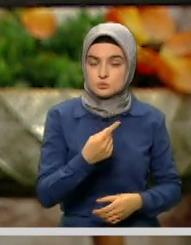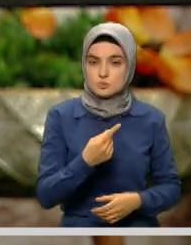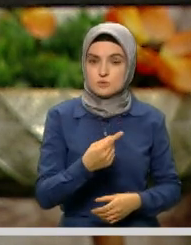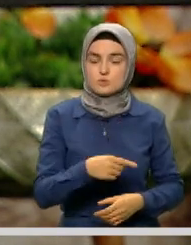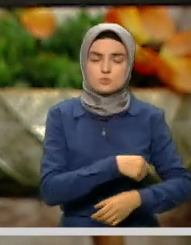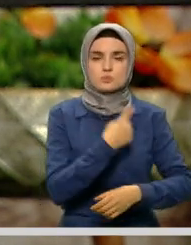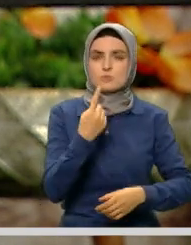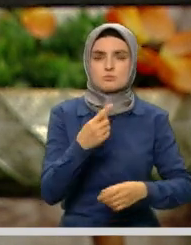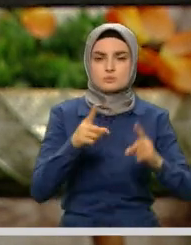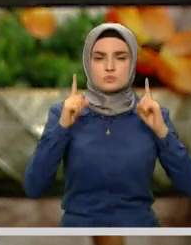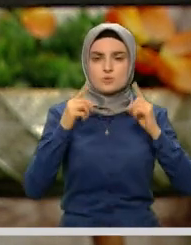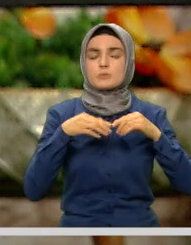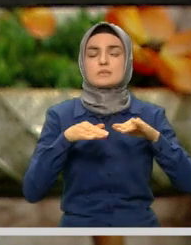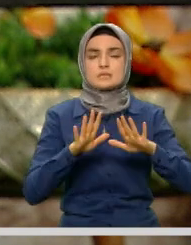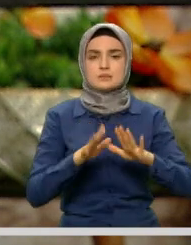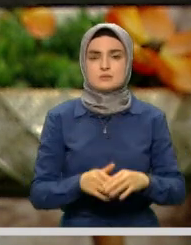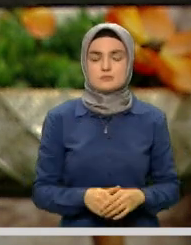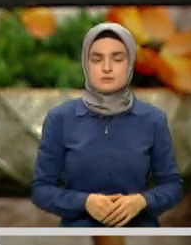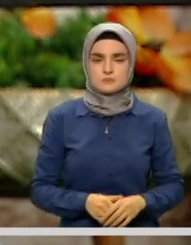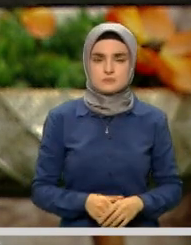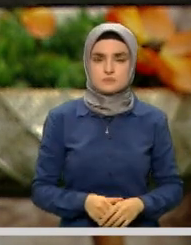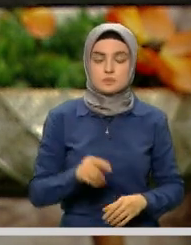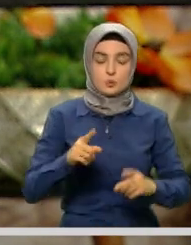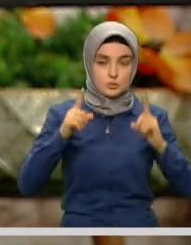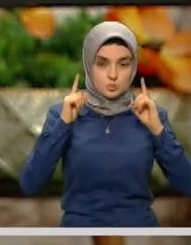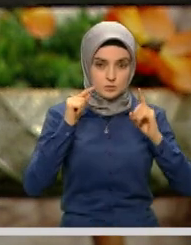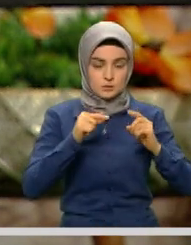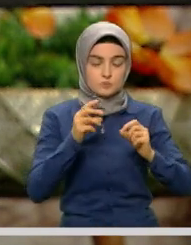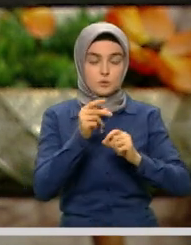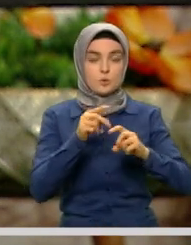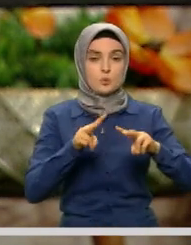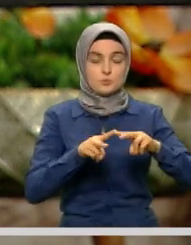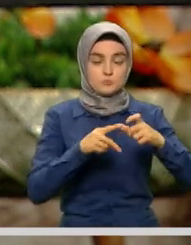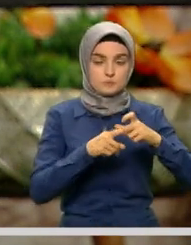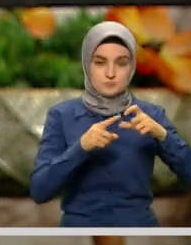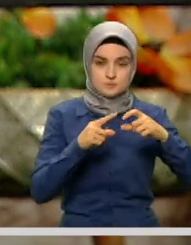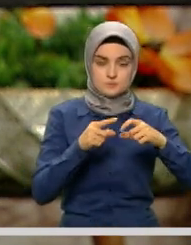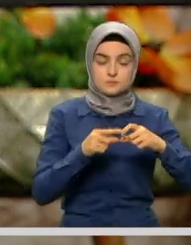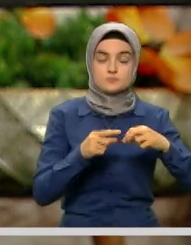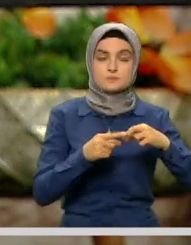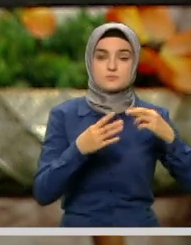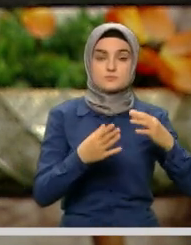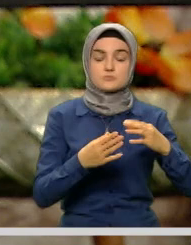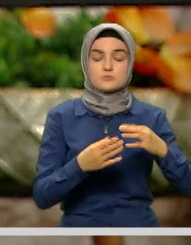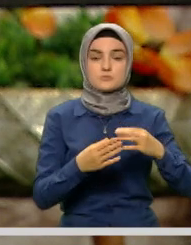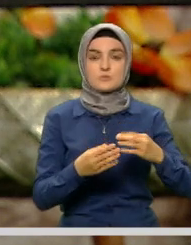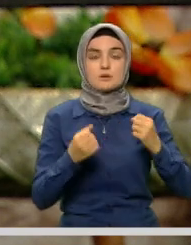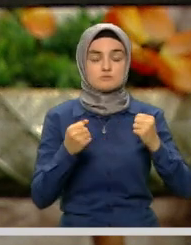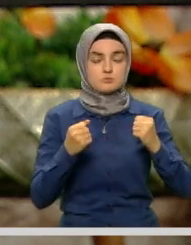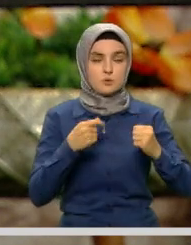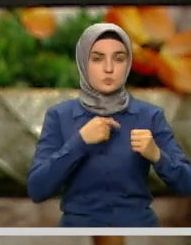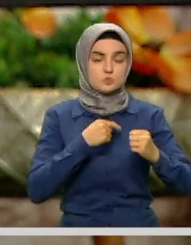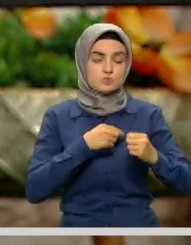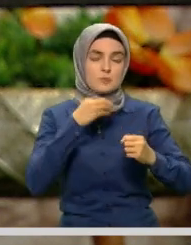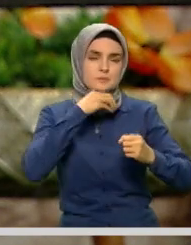tevbe değil, sıradan bir dönüş değil. Öyle bir tevbe ki Hazreti Ömer'in ifadesiyle Sağlam bir sütün memeye girmesi